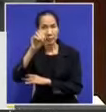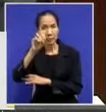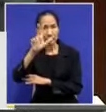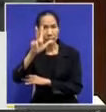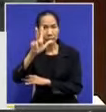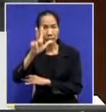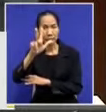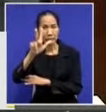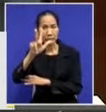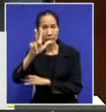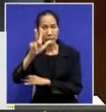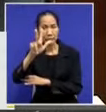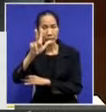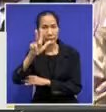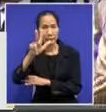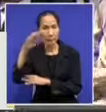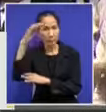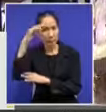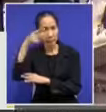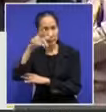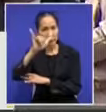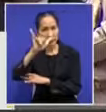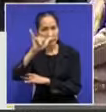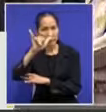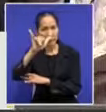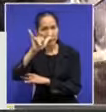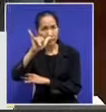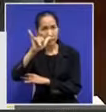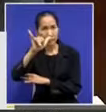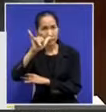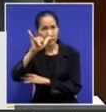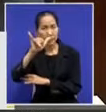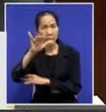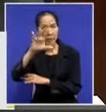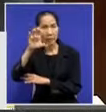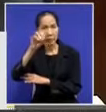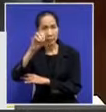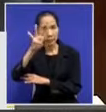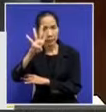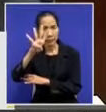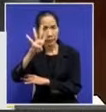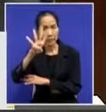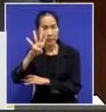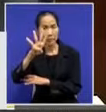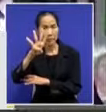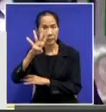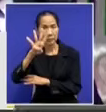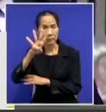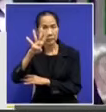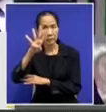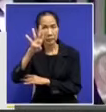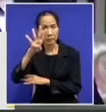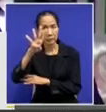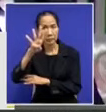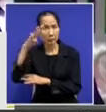553พลเอกสกลสัจจานิต พลเอกประยุทธ์จันโอชาครับ 554พลเอกสกลชื่นตระกูล พล